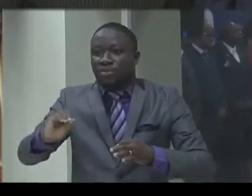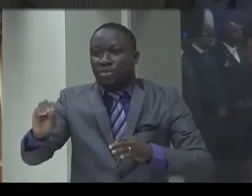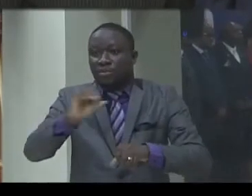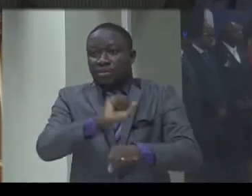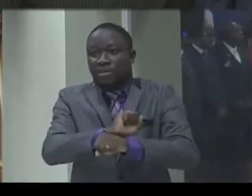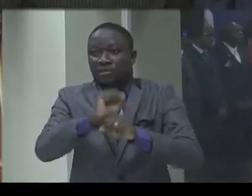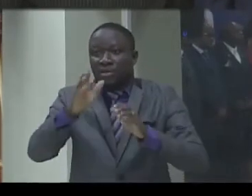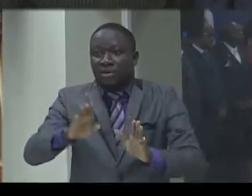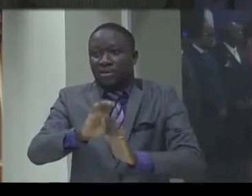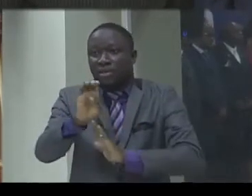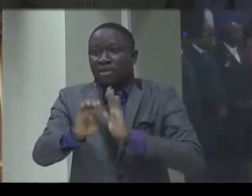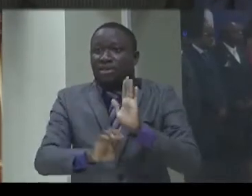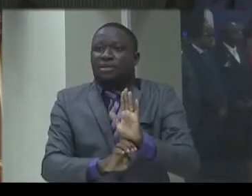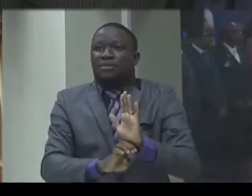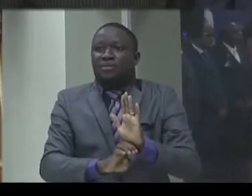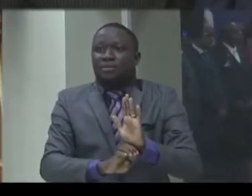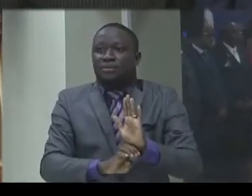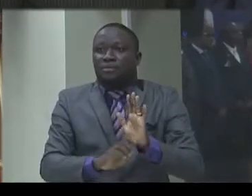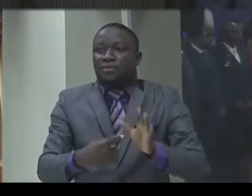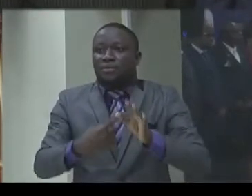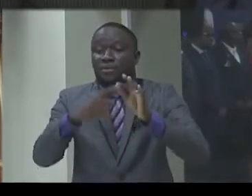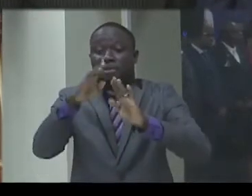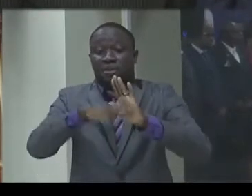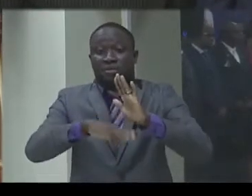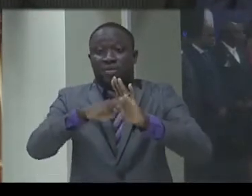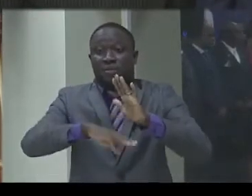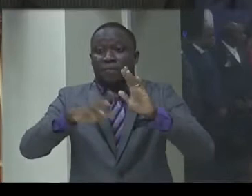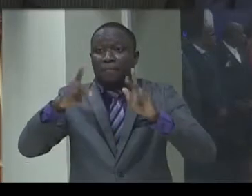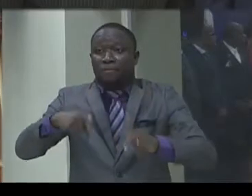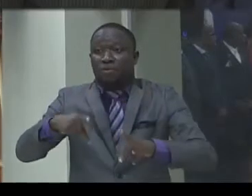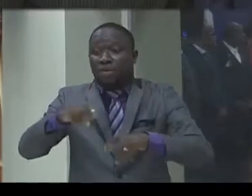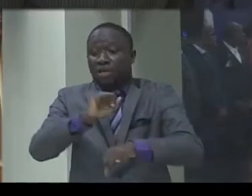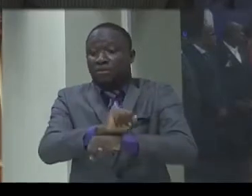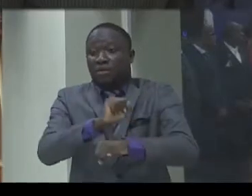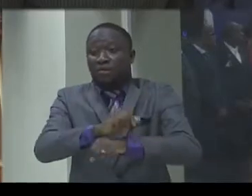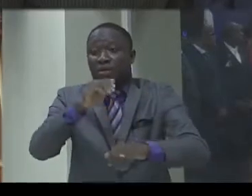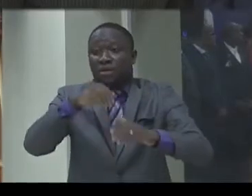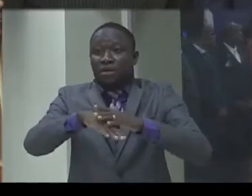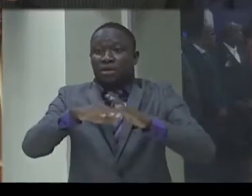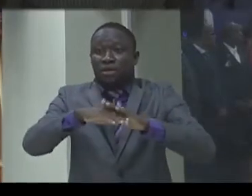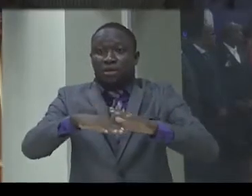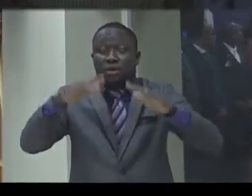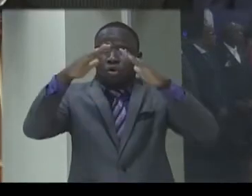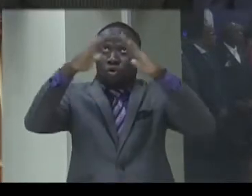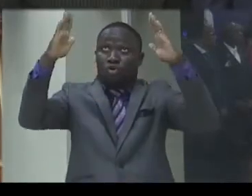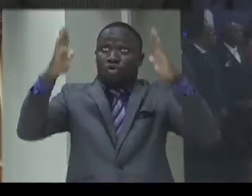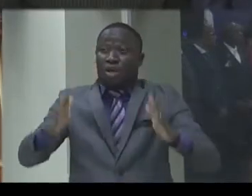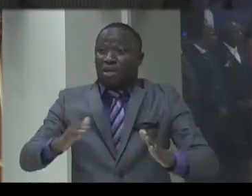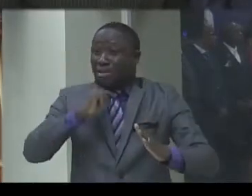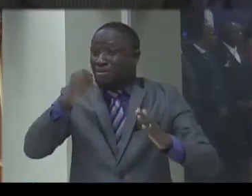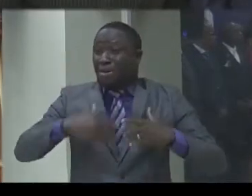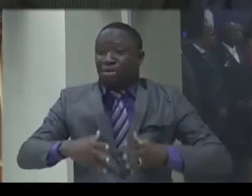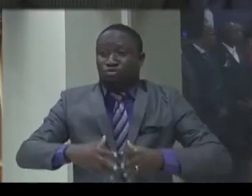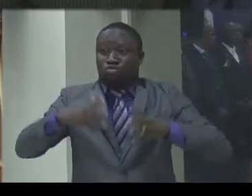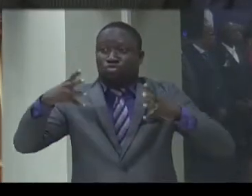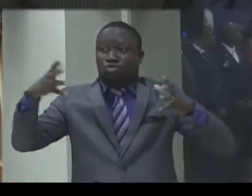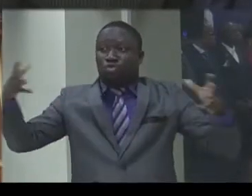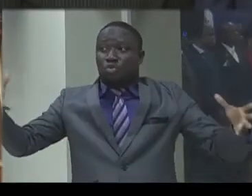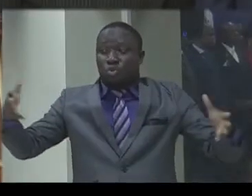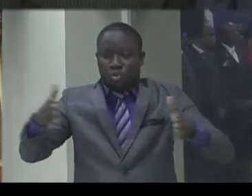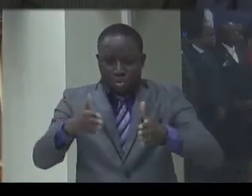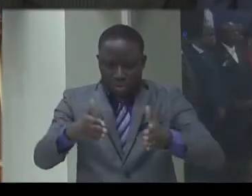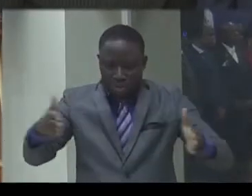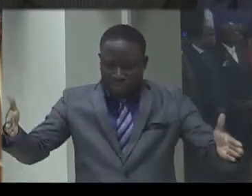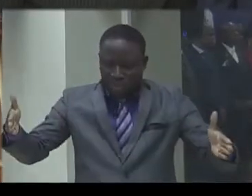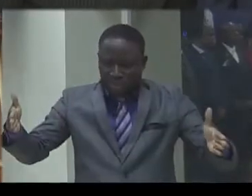publik non esansyel yo. Sitou, sa kap fonksyoné nan yon lokal ki pa yon ampi l'espas. Men lot